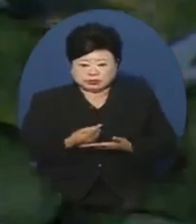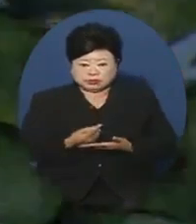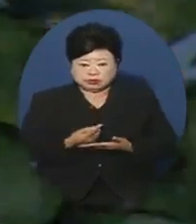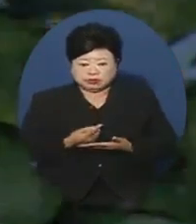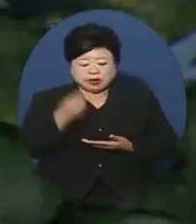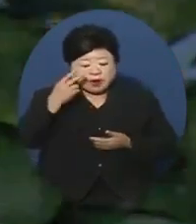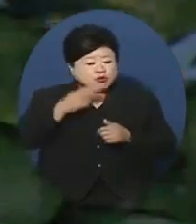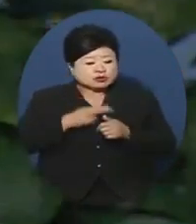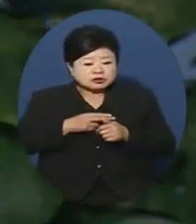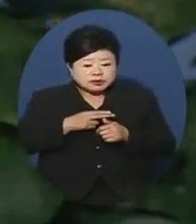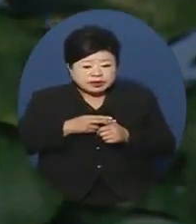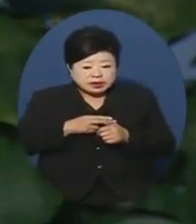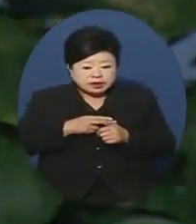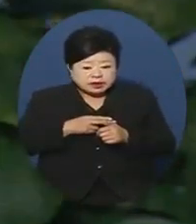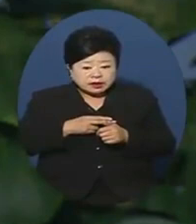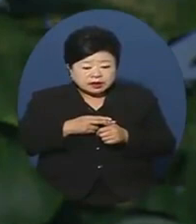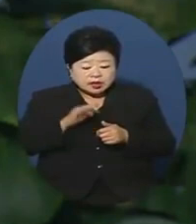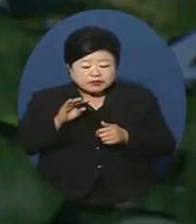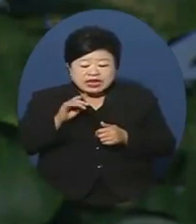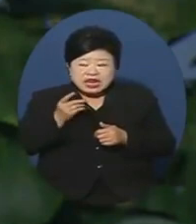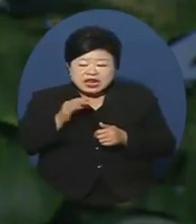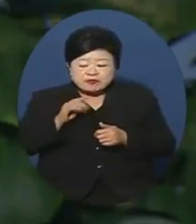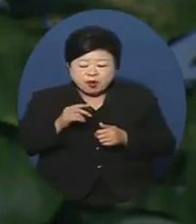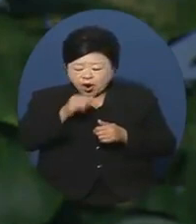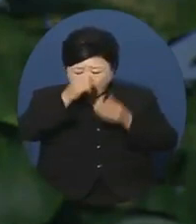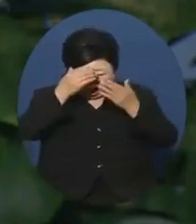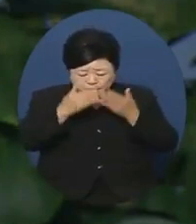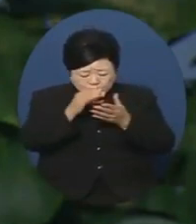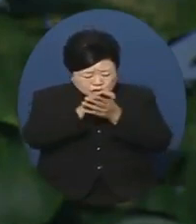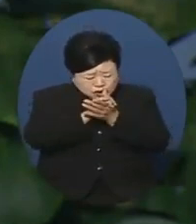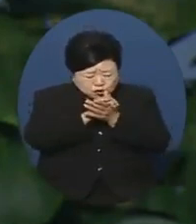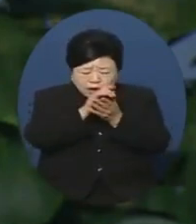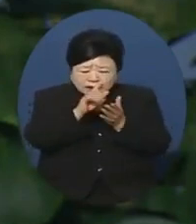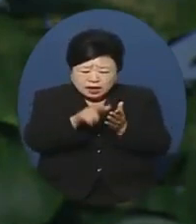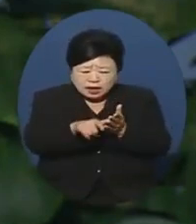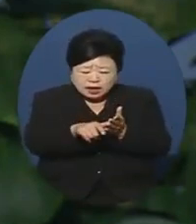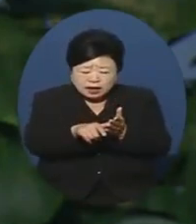사도 바울 선생이 빌립보 감옥에서 기도할 때